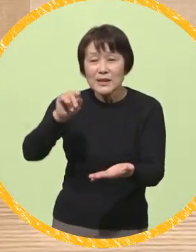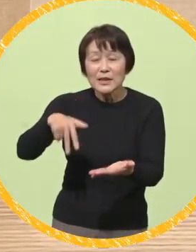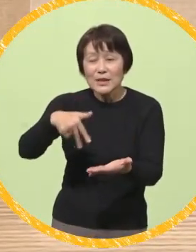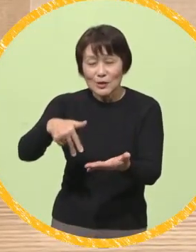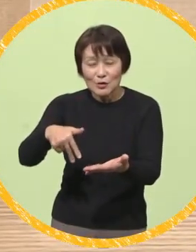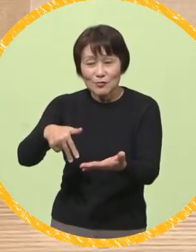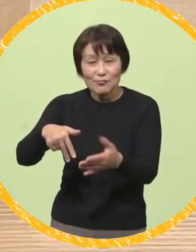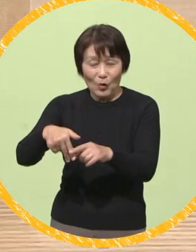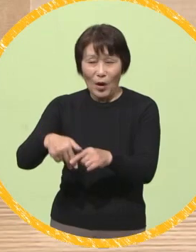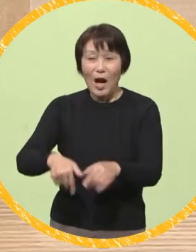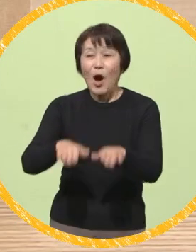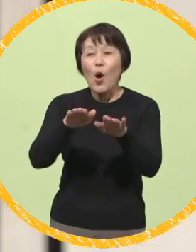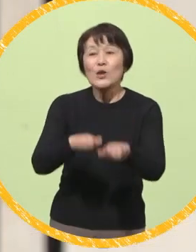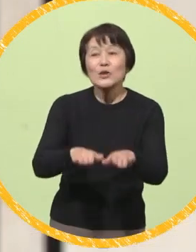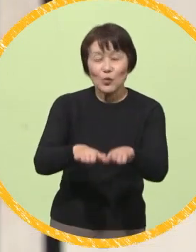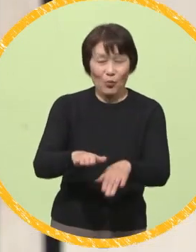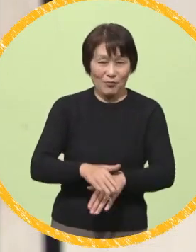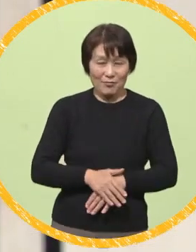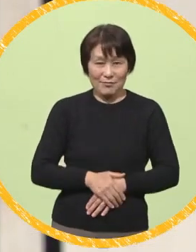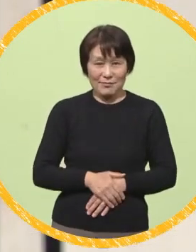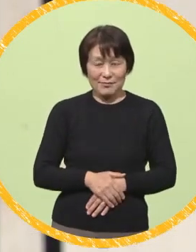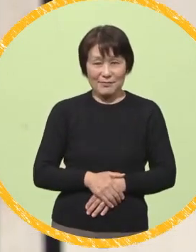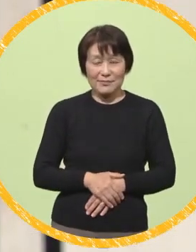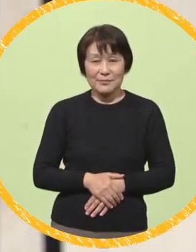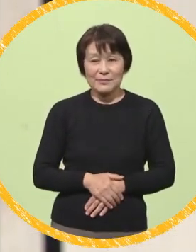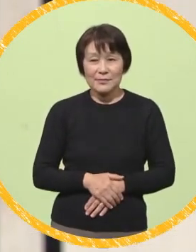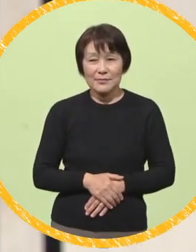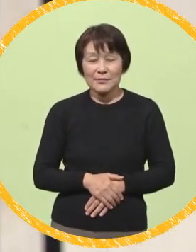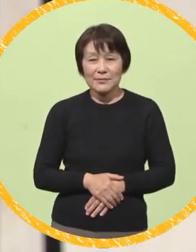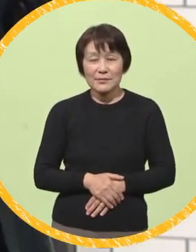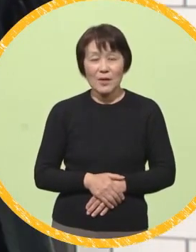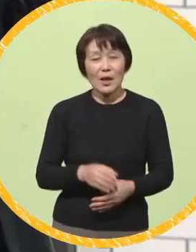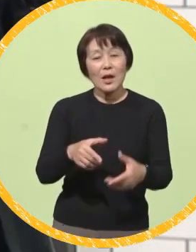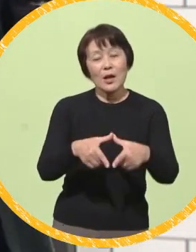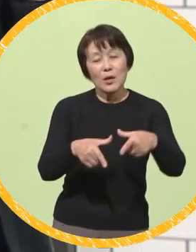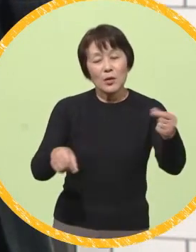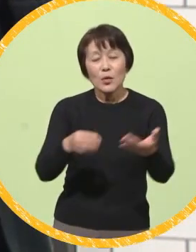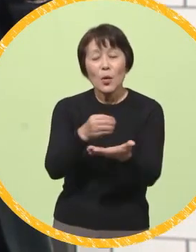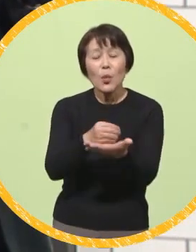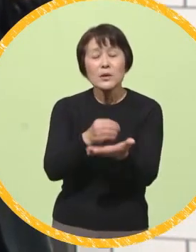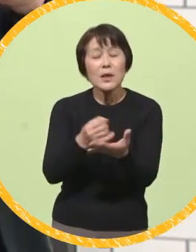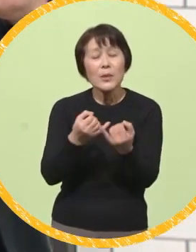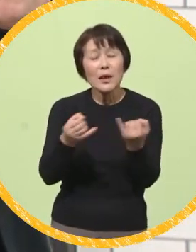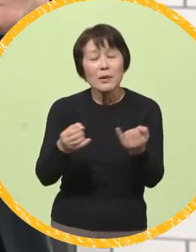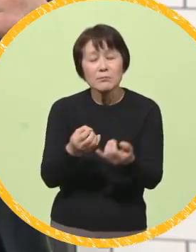漬けが入ってるものと柿と、 香りは日本茶、 そうですね、香り本当に日本茶だ、